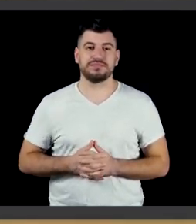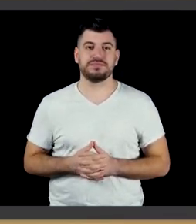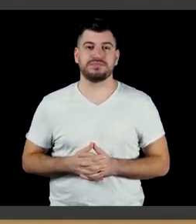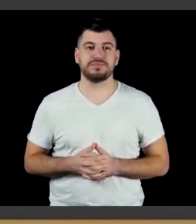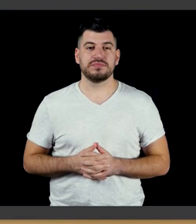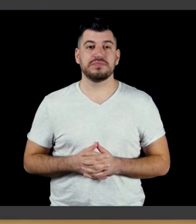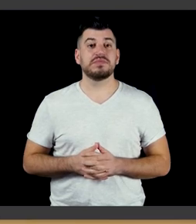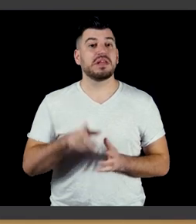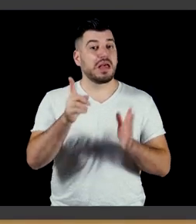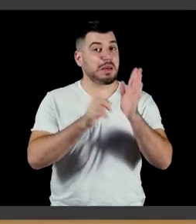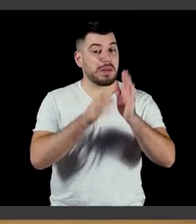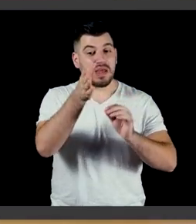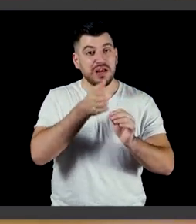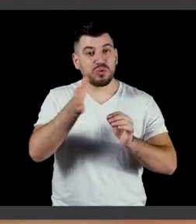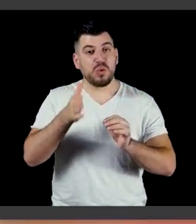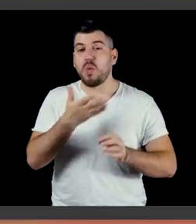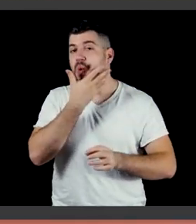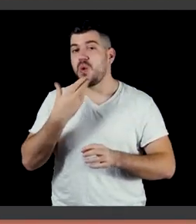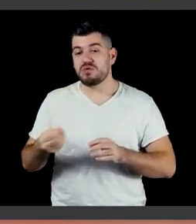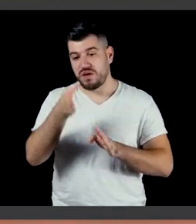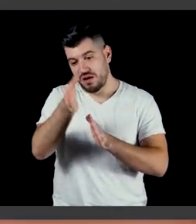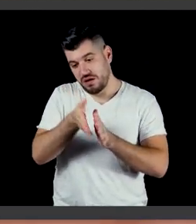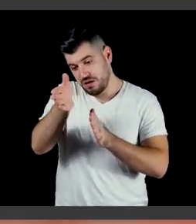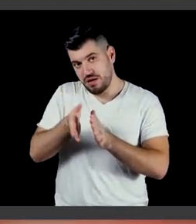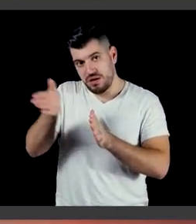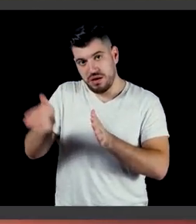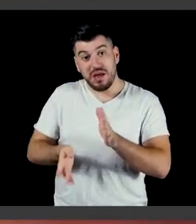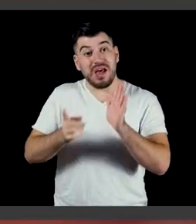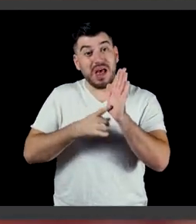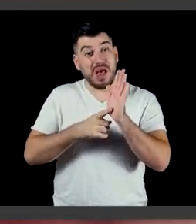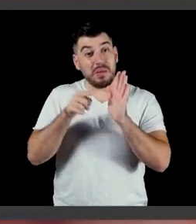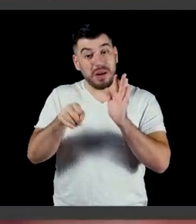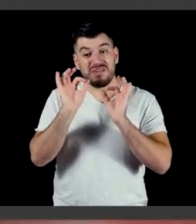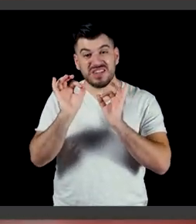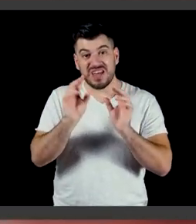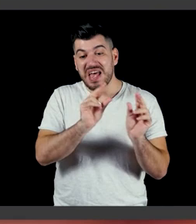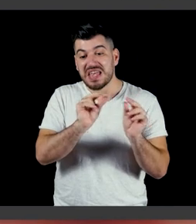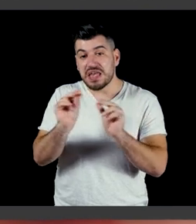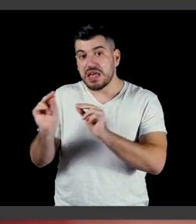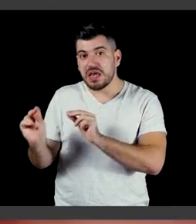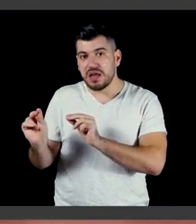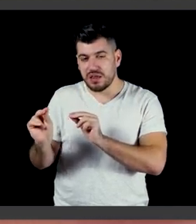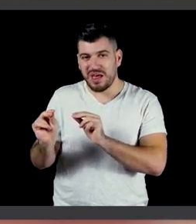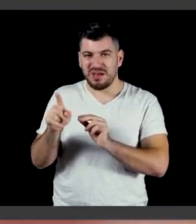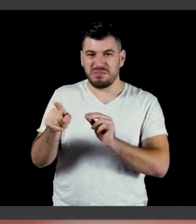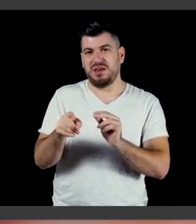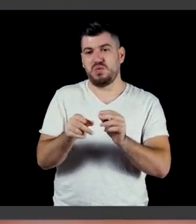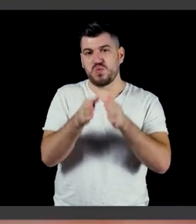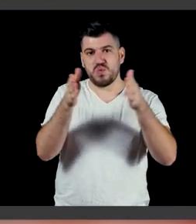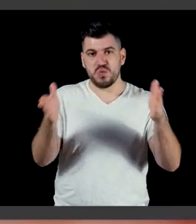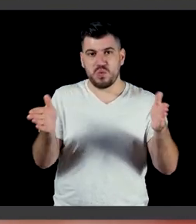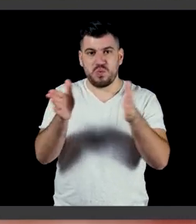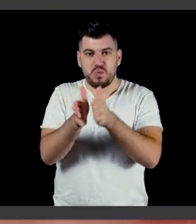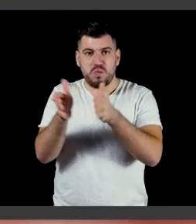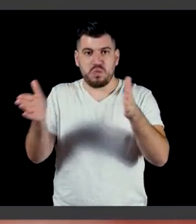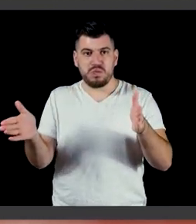Θα το κόψετε έτσι ωραία κομματάκια, αλλά αυτό που θα κοιτάξουμε είναι να τα κόψουμε τα κομματάκια λίγο ομοιόμορφα μεταξύ τους. Να μην είναι το ένα μεγάλο, το